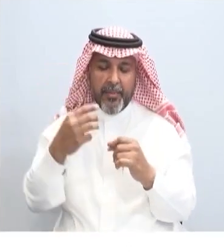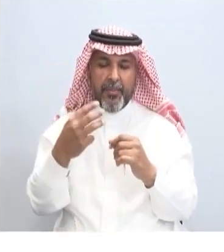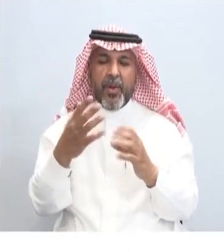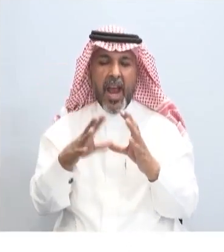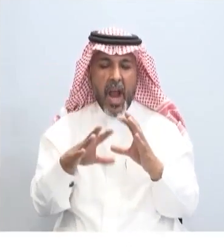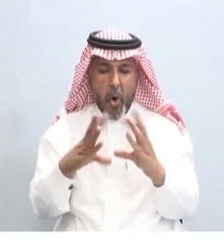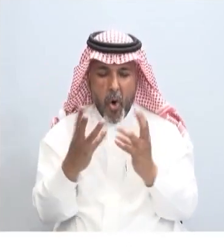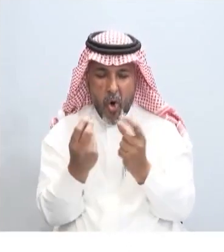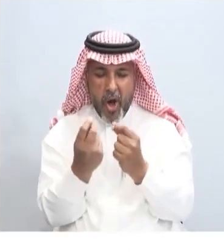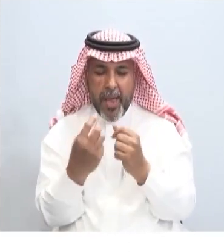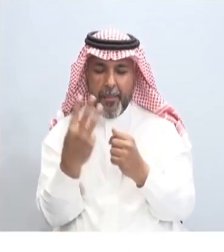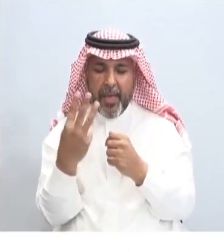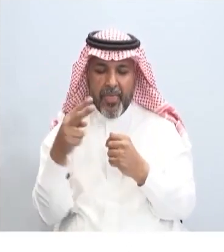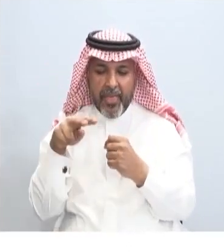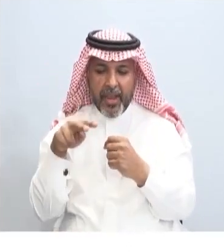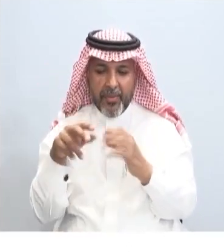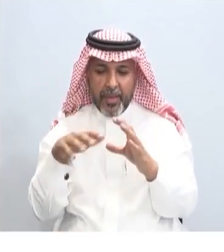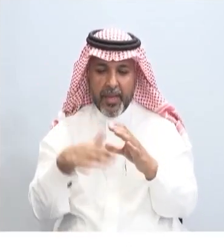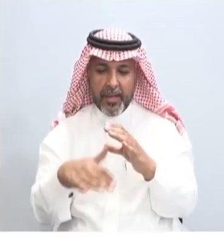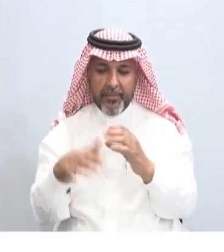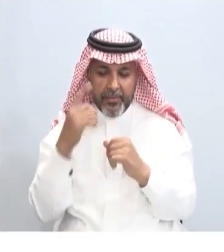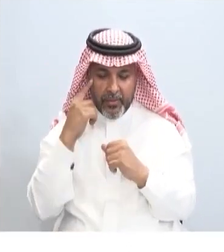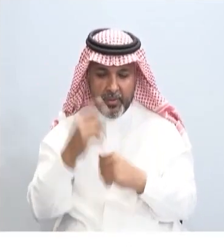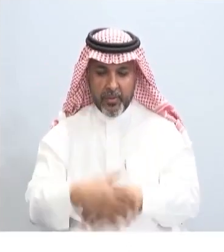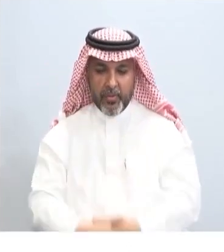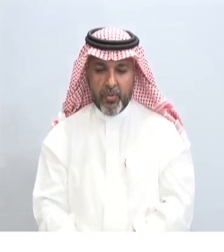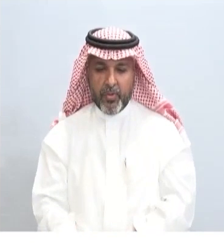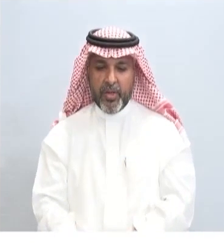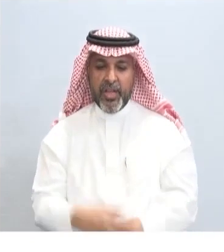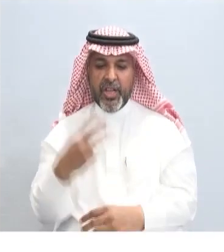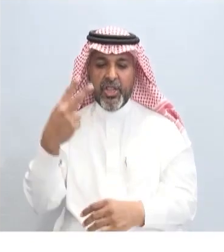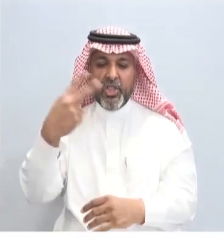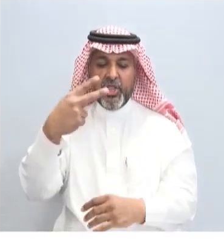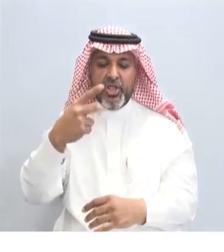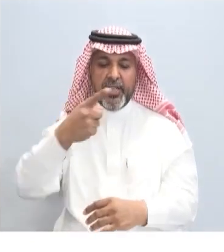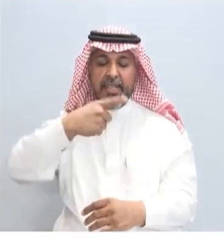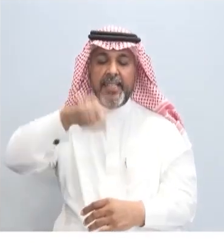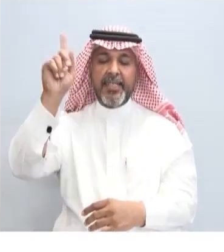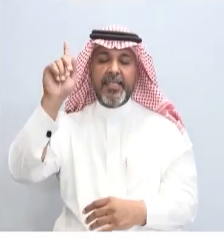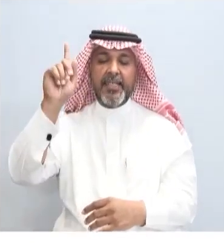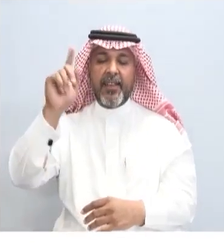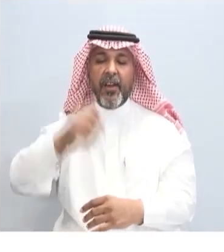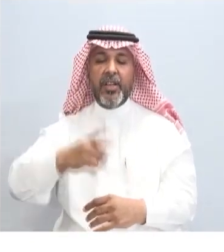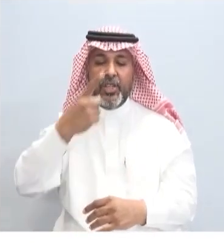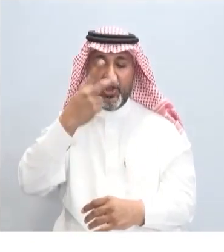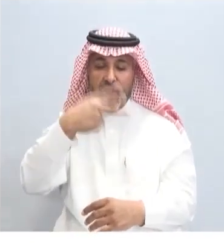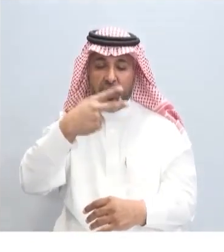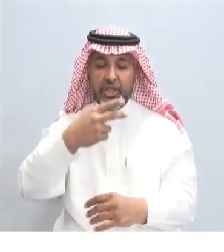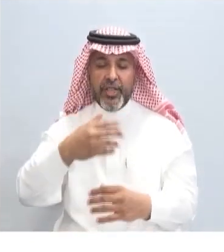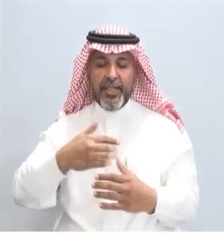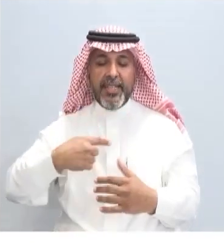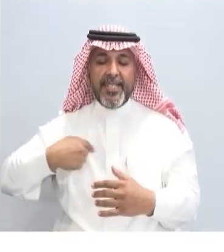وعندي 280 طبعا خاسره ليه لان المجموع كم يساوي المجموع